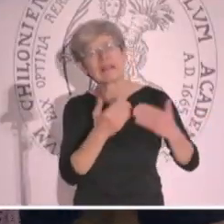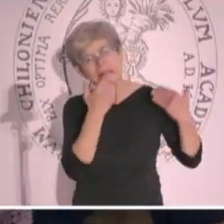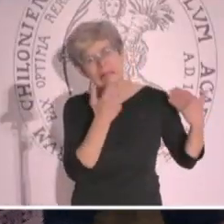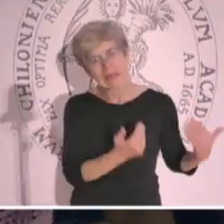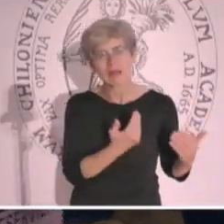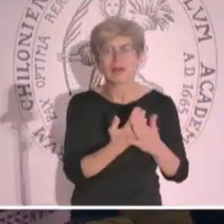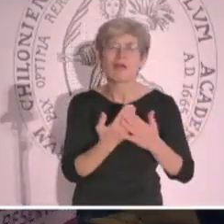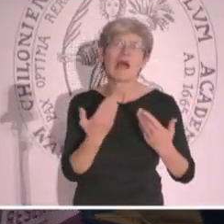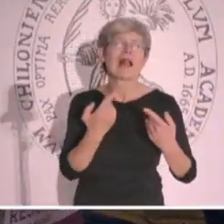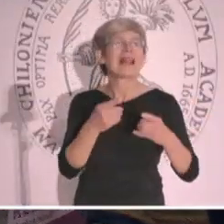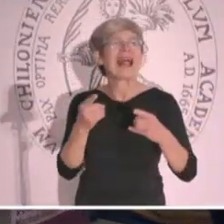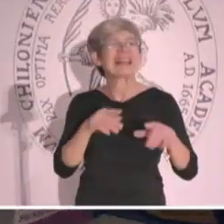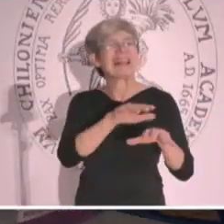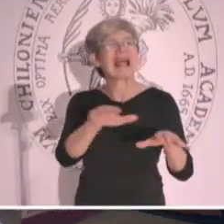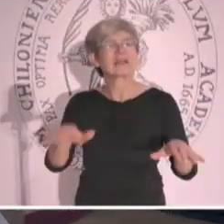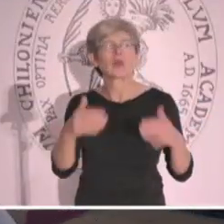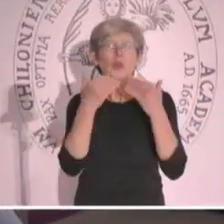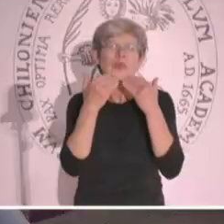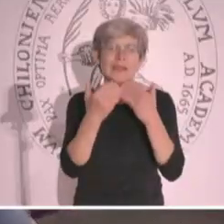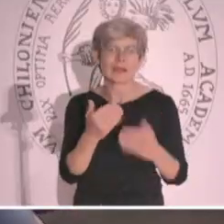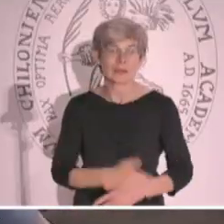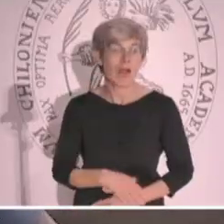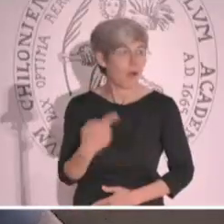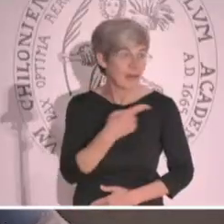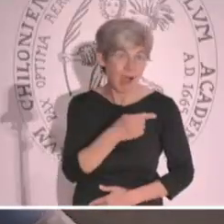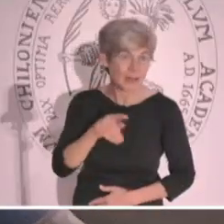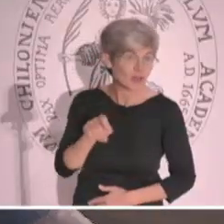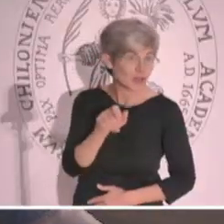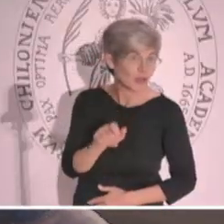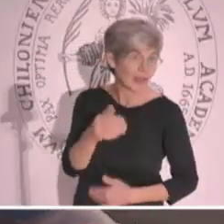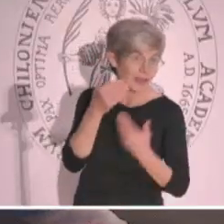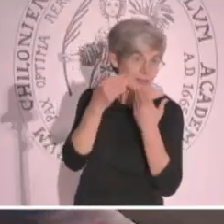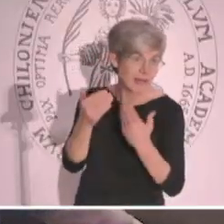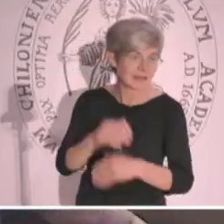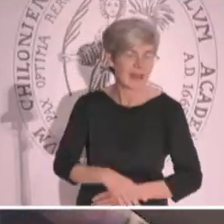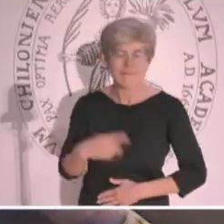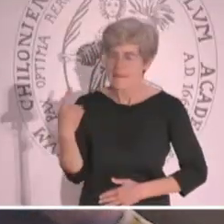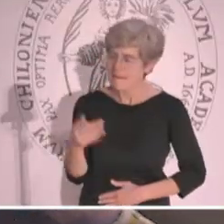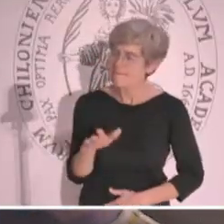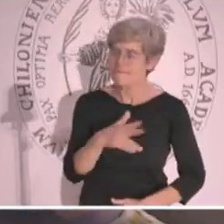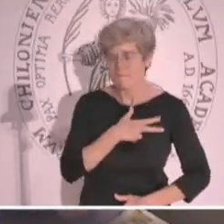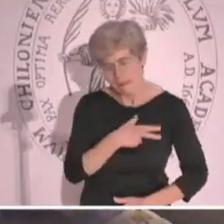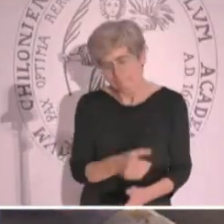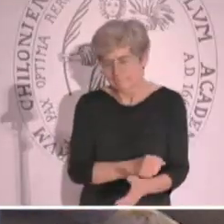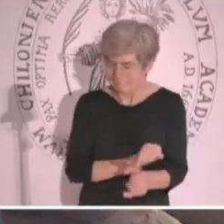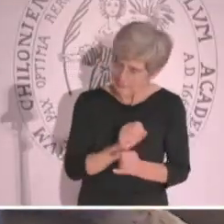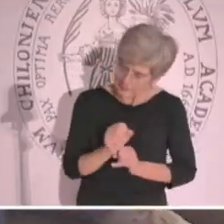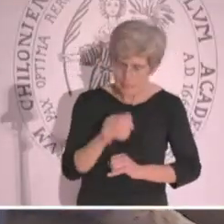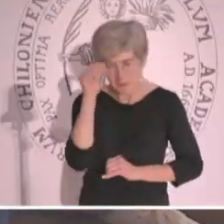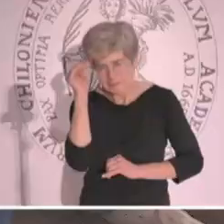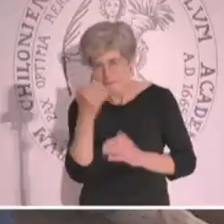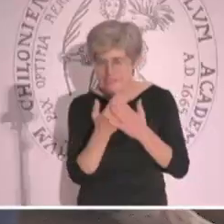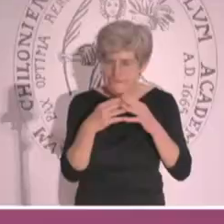Universität, ebenso wie den Studierenden. Wir haben unser Bestes gemacht, dass Sie auch einen guten Einstieg jetzt in Ihr